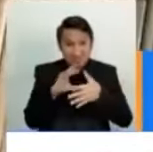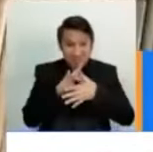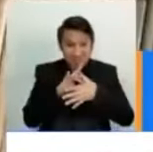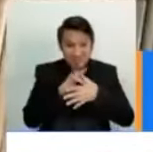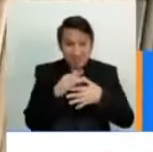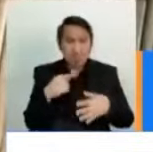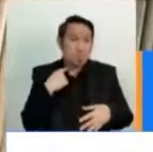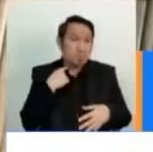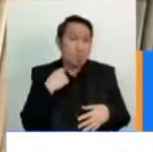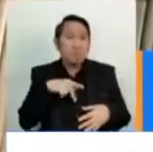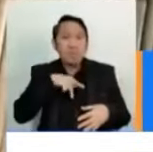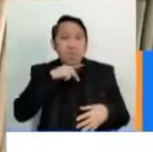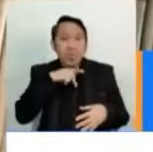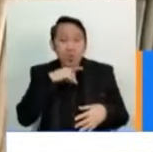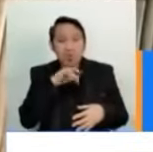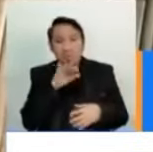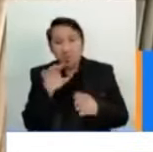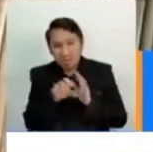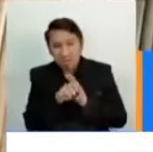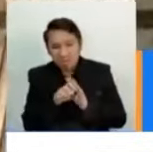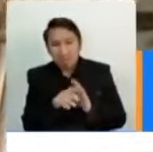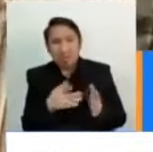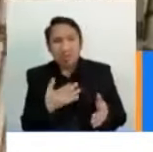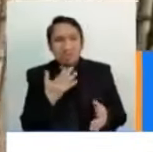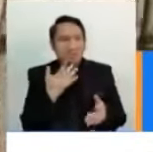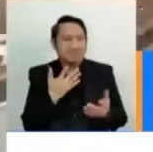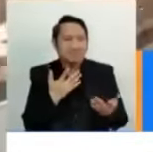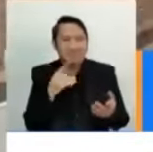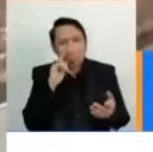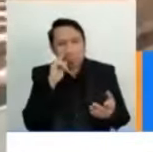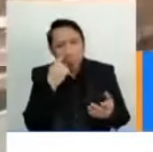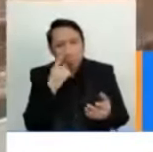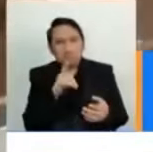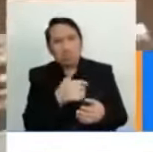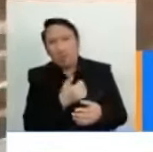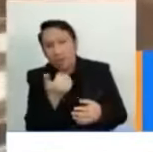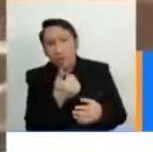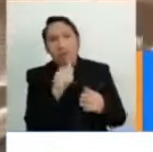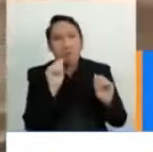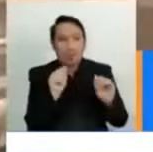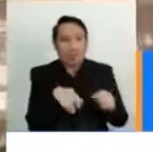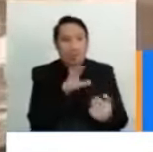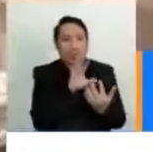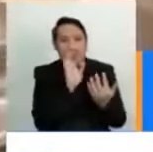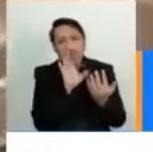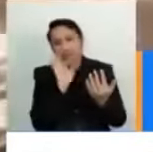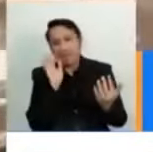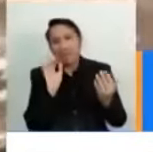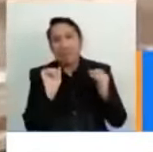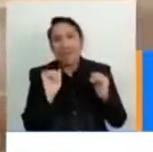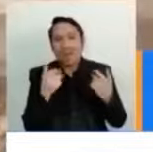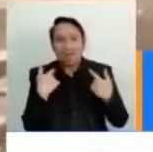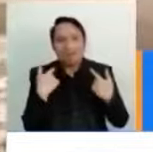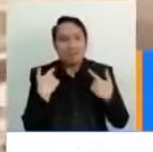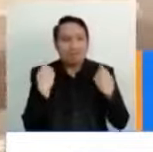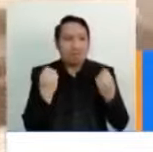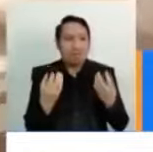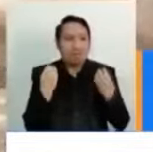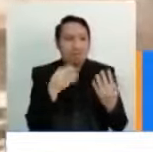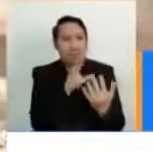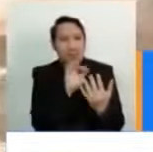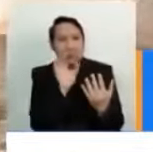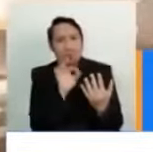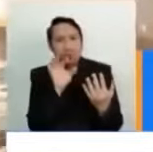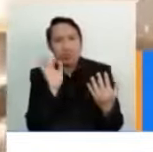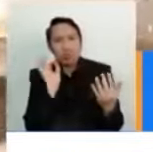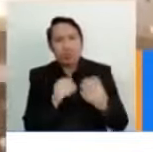kasi sila sa overload, for example, nagsawa ka sa overload, may mga ibang option para at least matikman nila. Oo, tsaka para sulit din yung, lalong-lalo na ang daming, yes, bumabiyahe, yes,